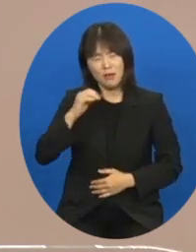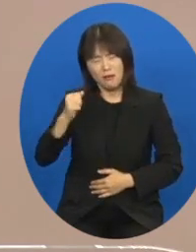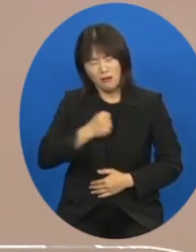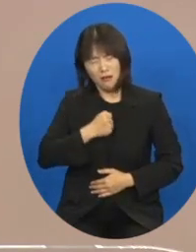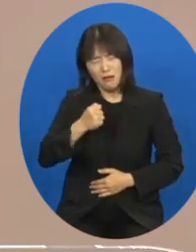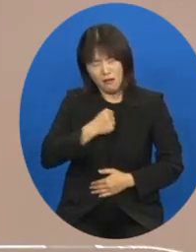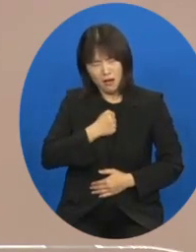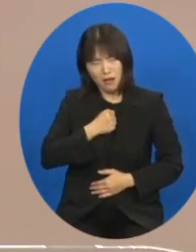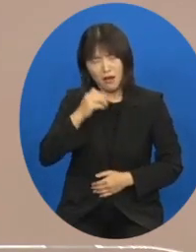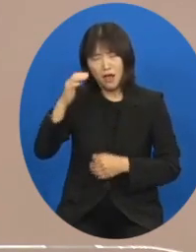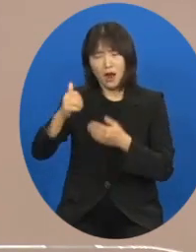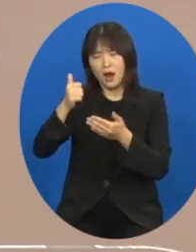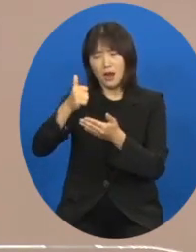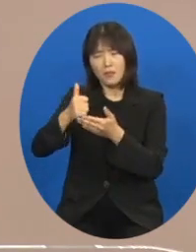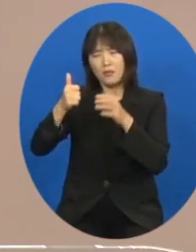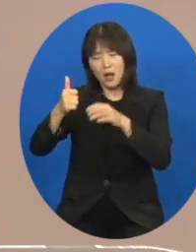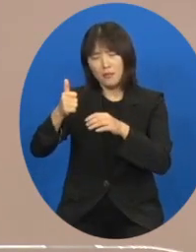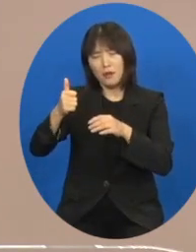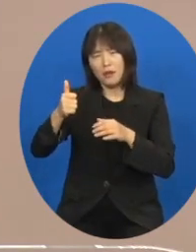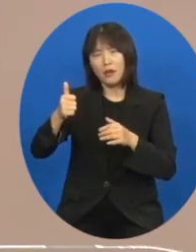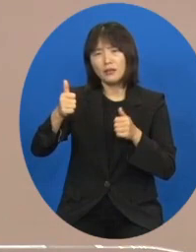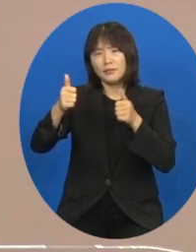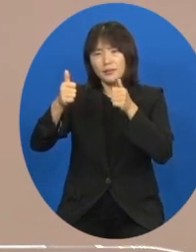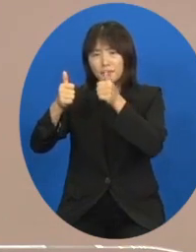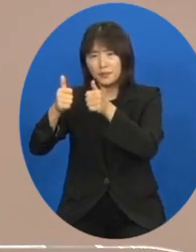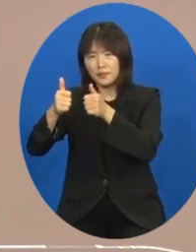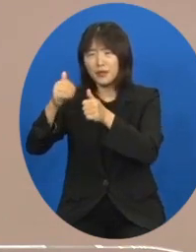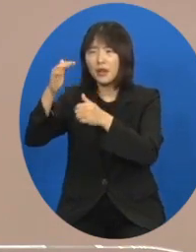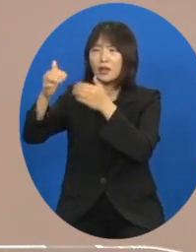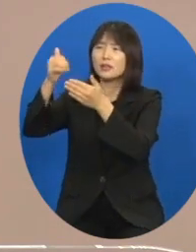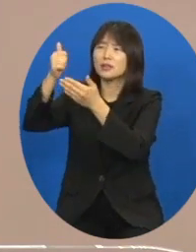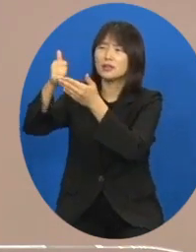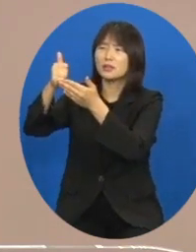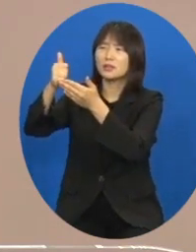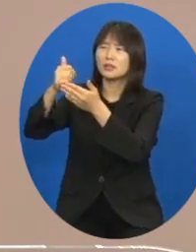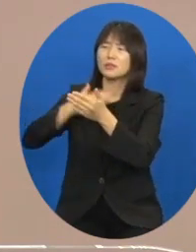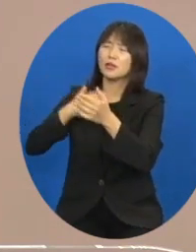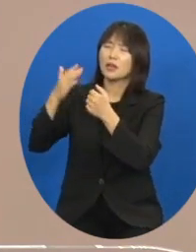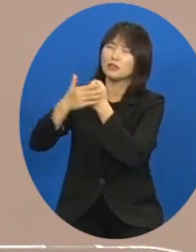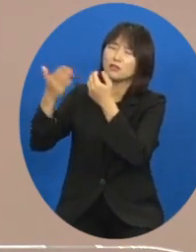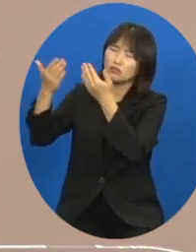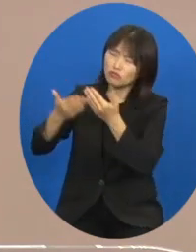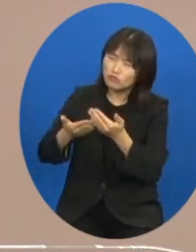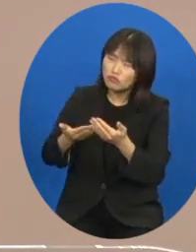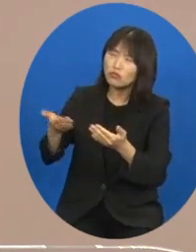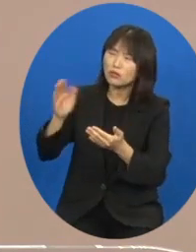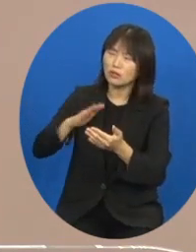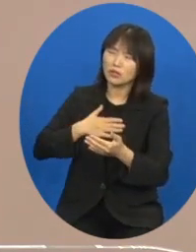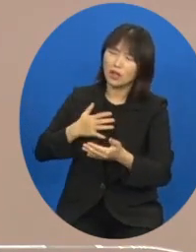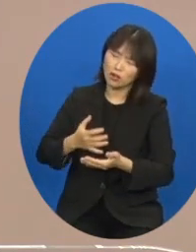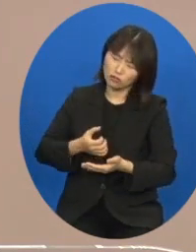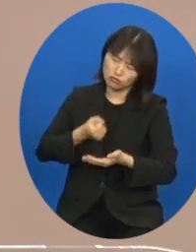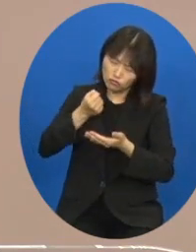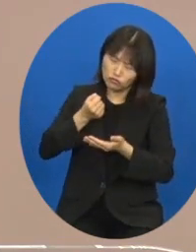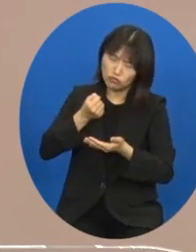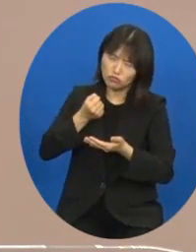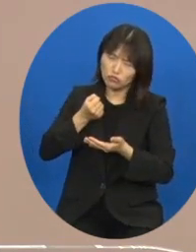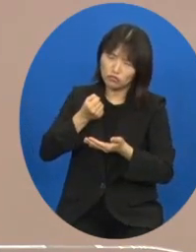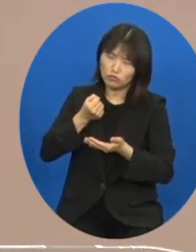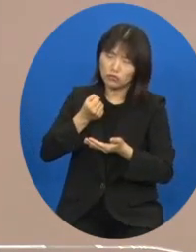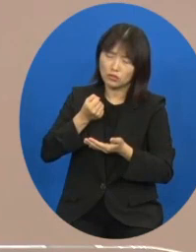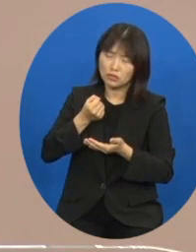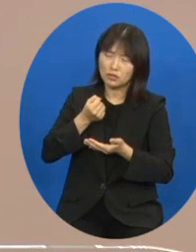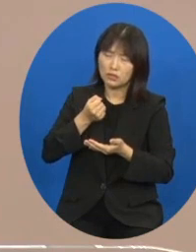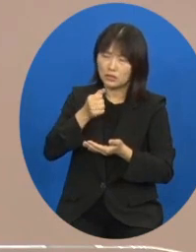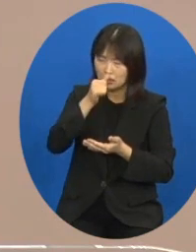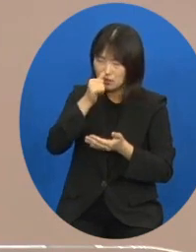치고 하나님 앞에 나아가 하나님, 제게 은혜를 주셨으면 누리게 해달라고 그렇게 기도해야